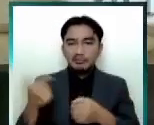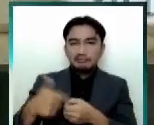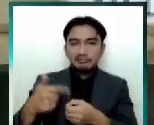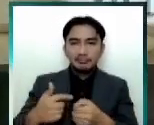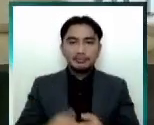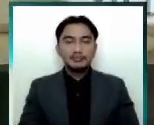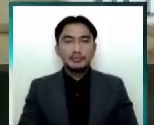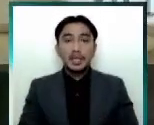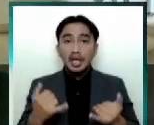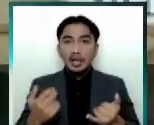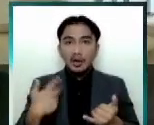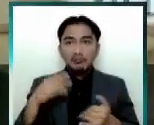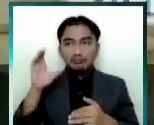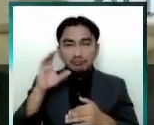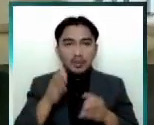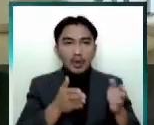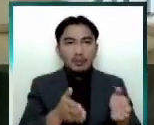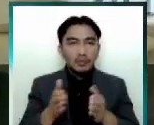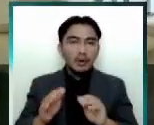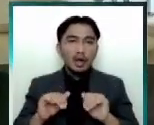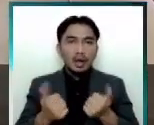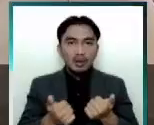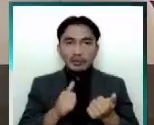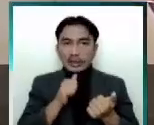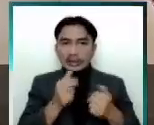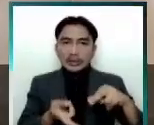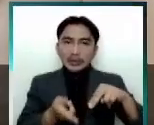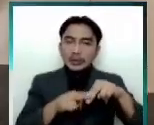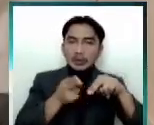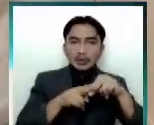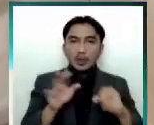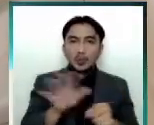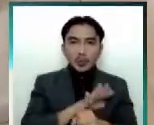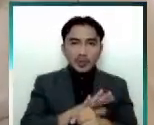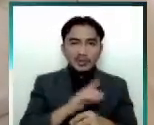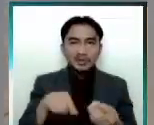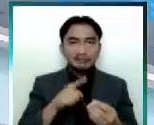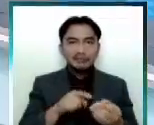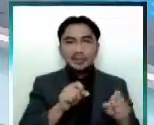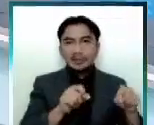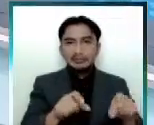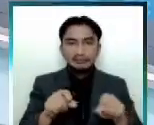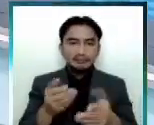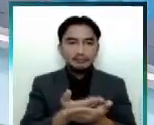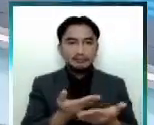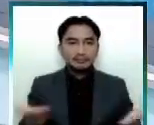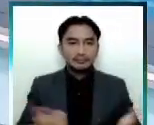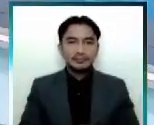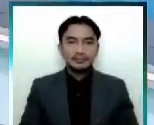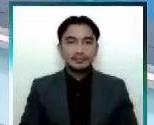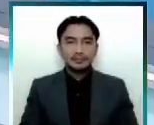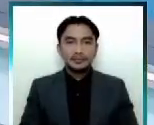ng paraan para hindi tumaas ng sobra ang presyo ng bilihin. Joseph Morong, GMA News. Gusto